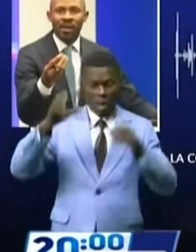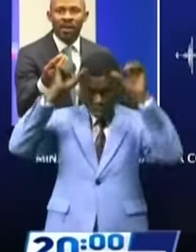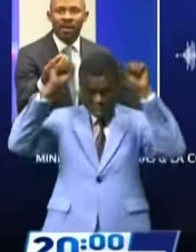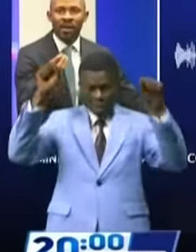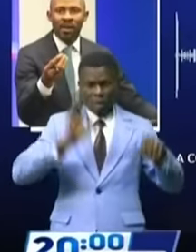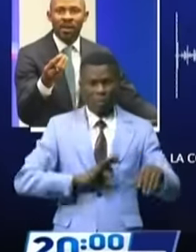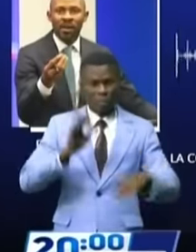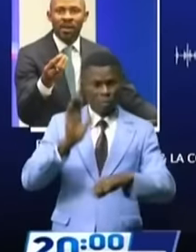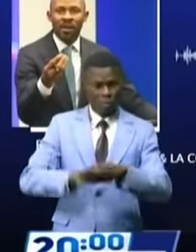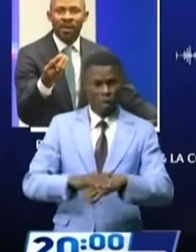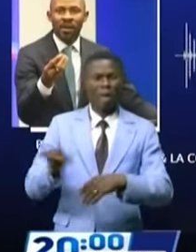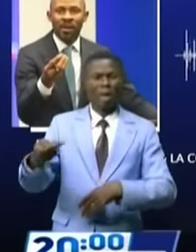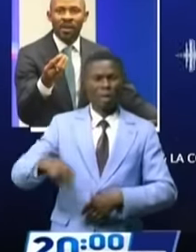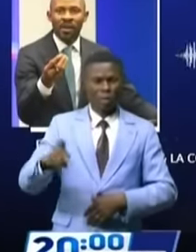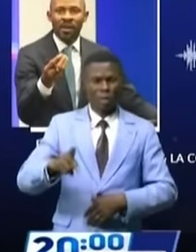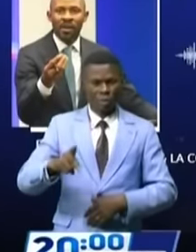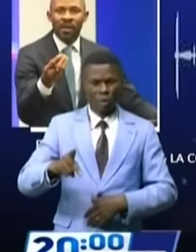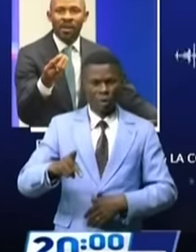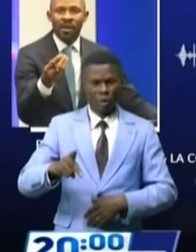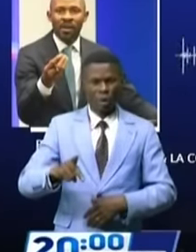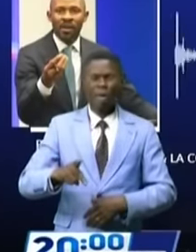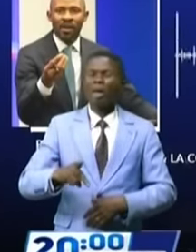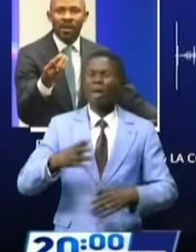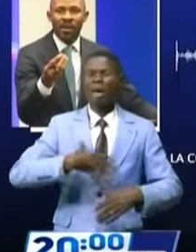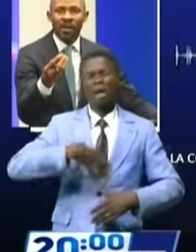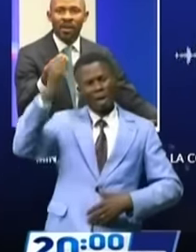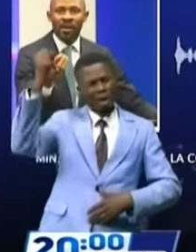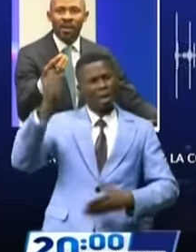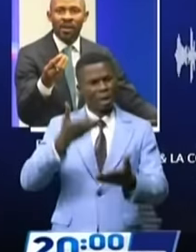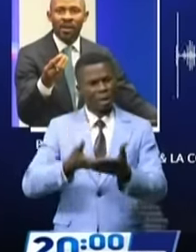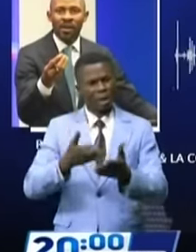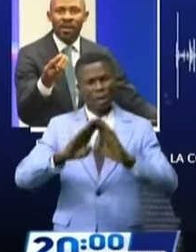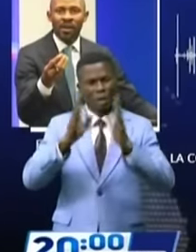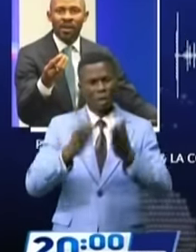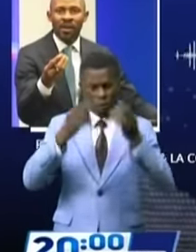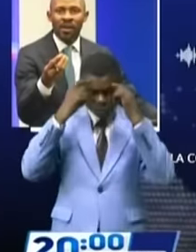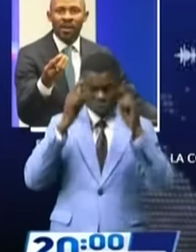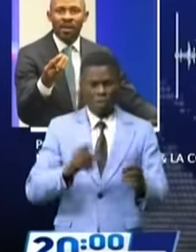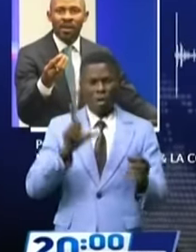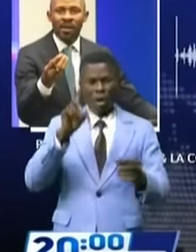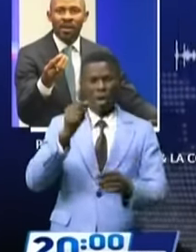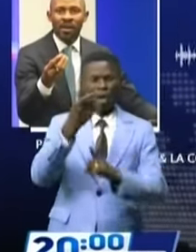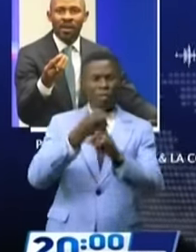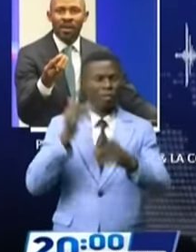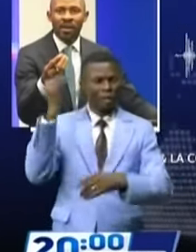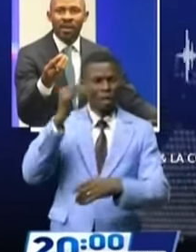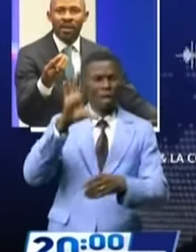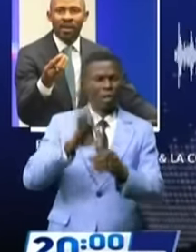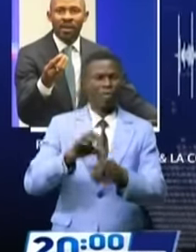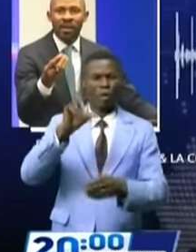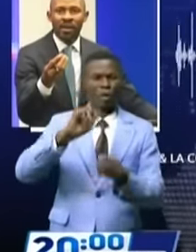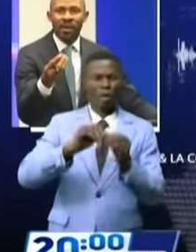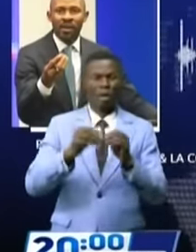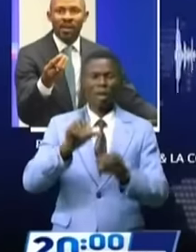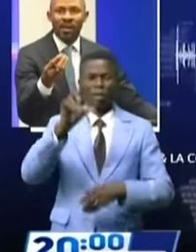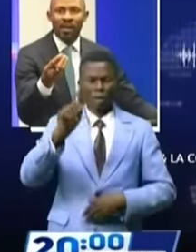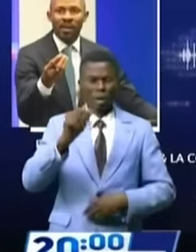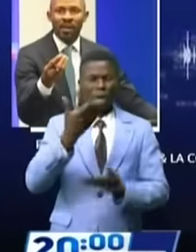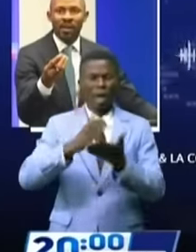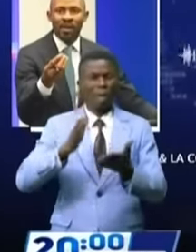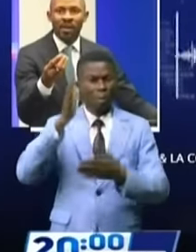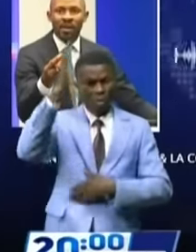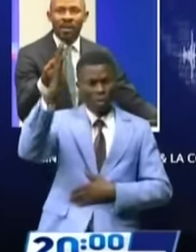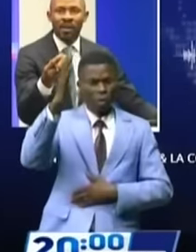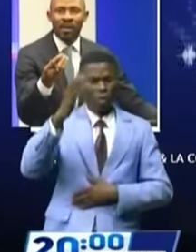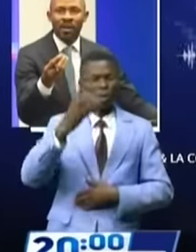République est passé, c'est des provinces qui lui sont acquises. Et tous ont pris rendez-vous le 20 décembre pour voter le numéro 20. Et la prochaine étape de